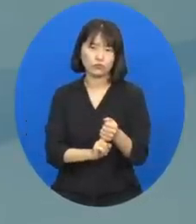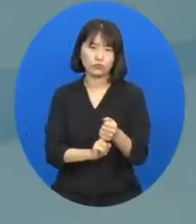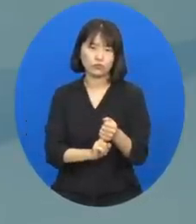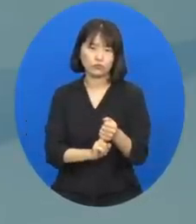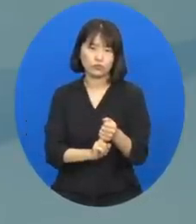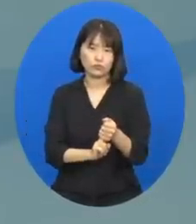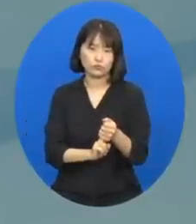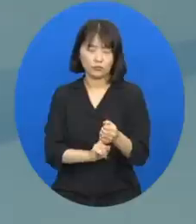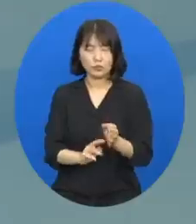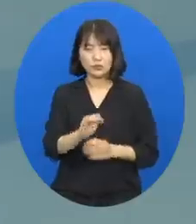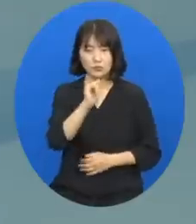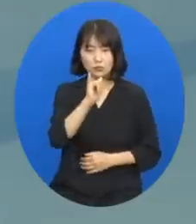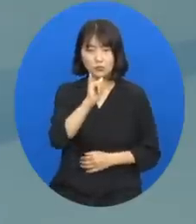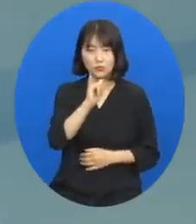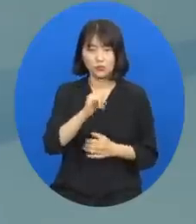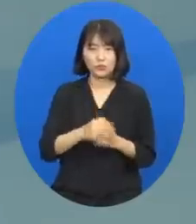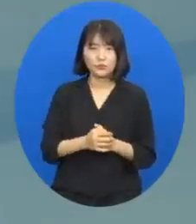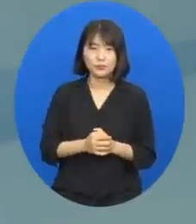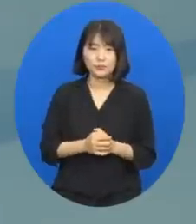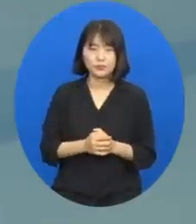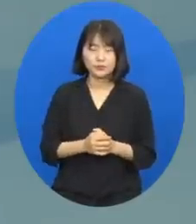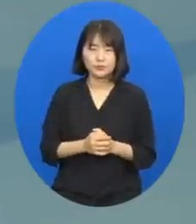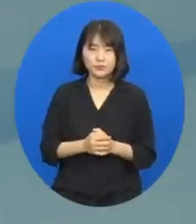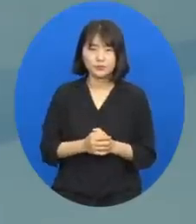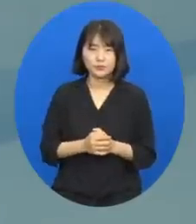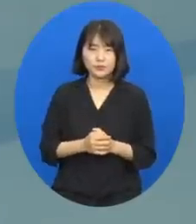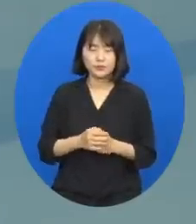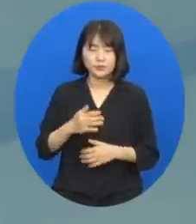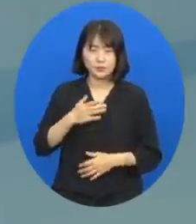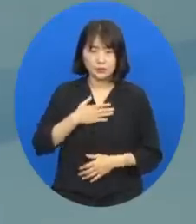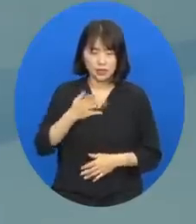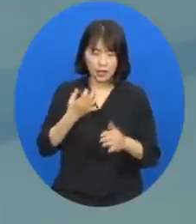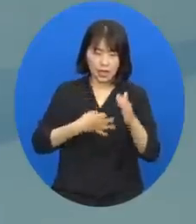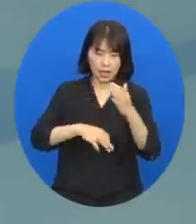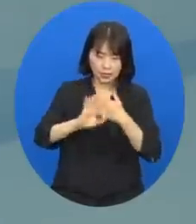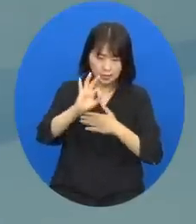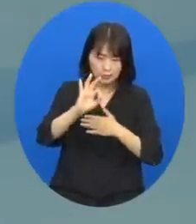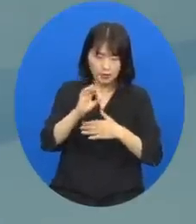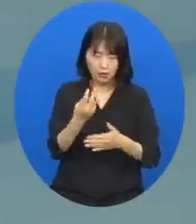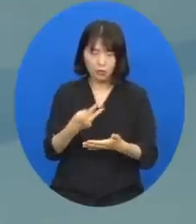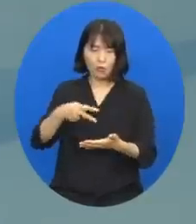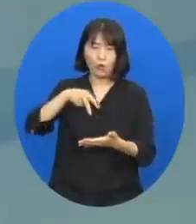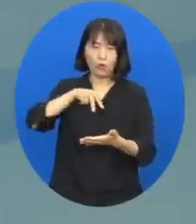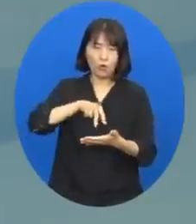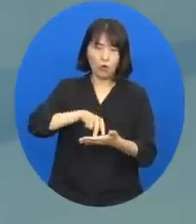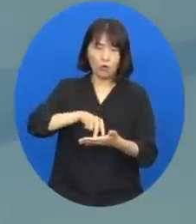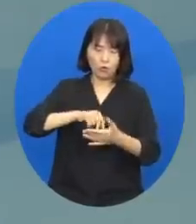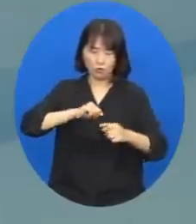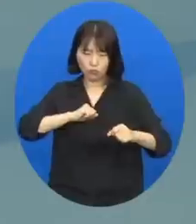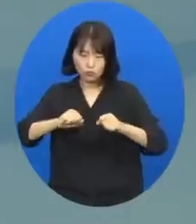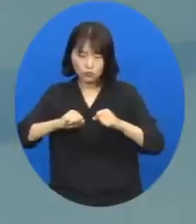담겨 있습니다 나로 하여금 아침에 일어나게 하고 나로 하여금 움직이게 하고 나로 하던 밤을 새어 들어가는 그친 짜 동기가